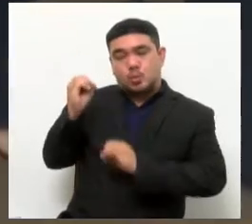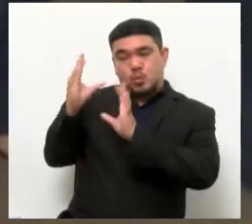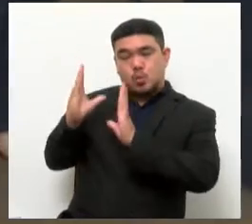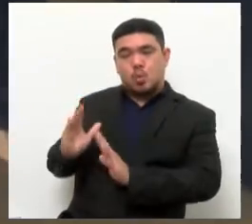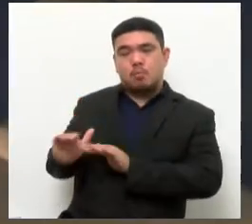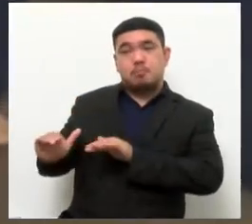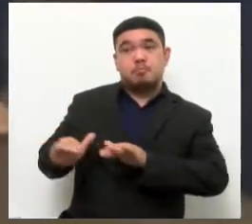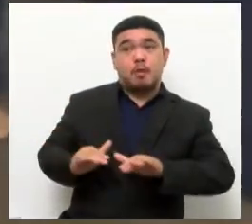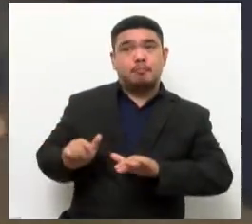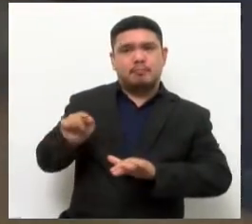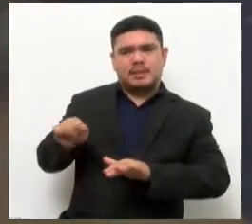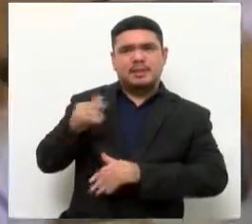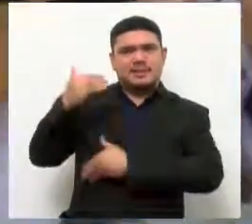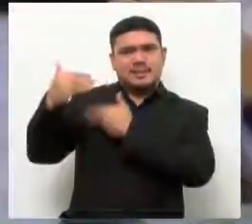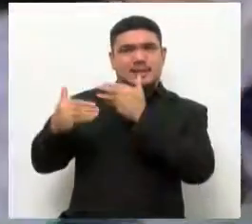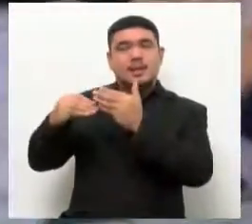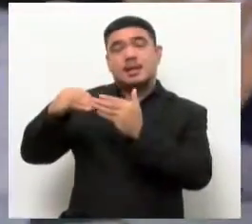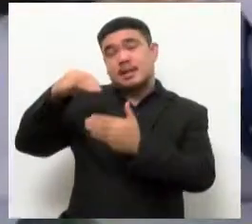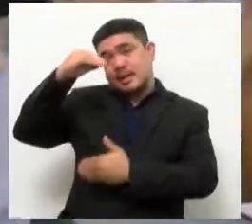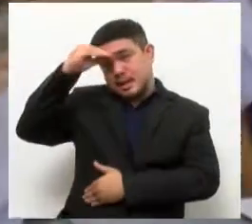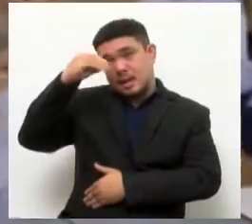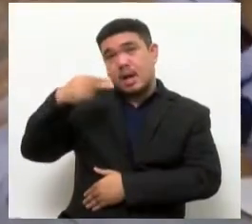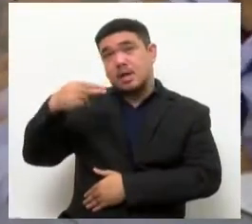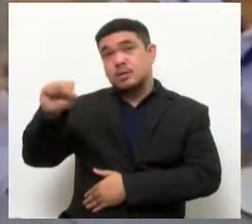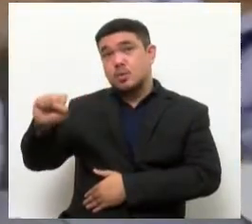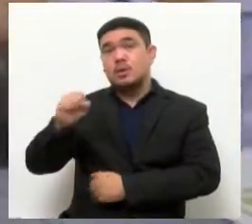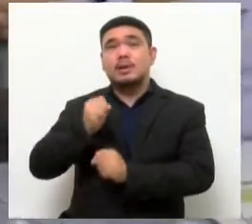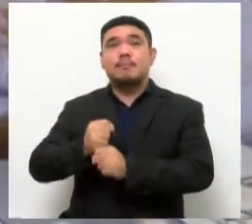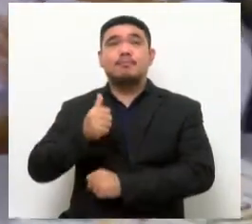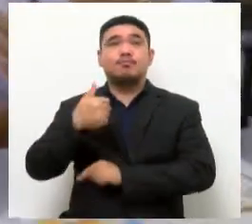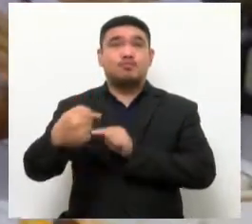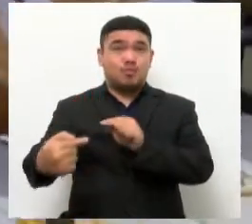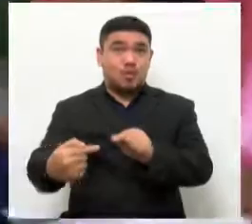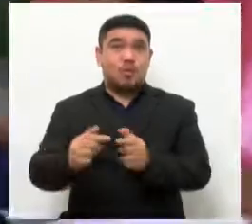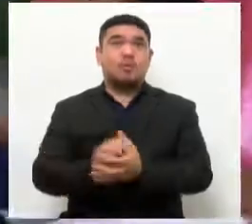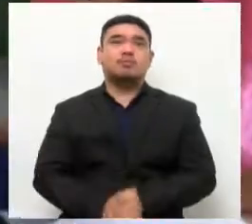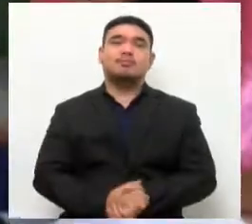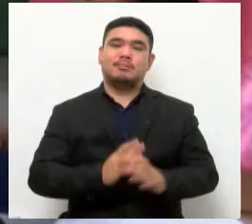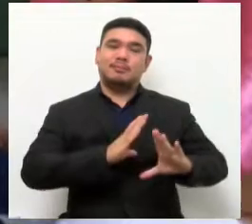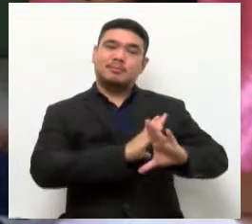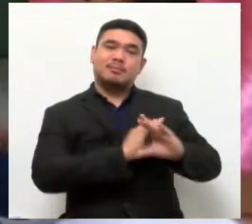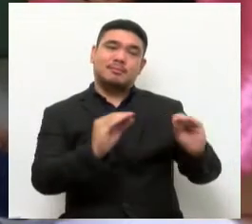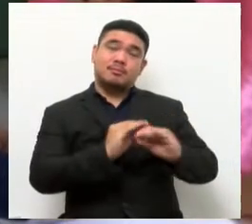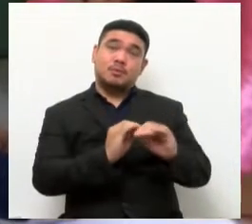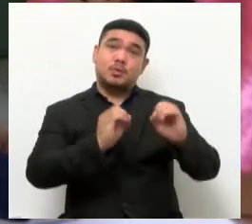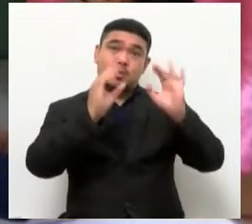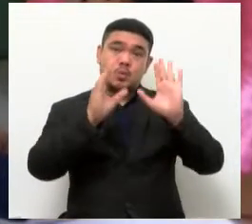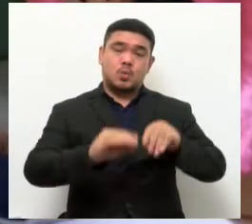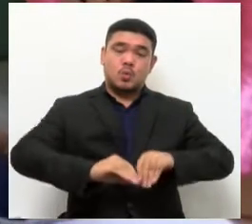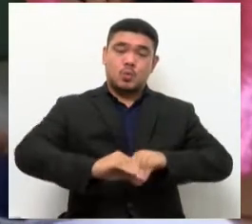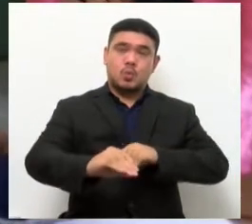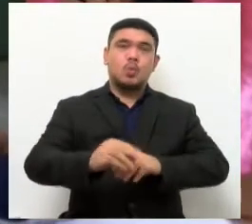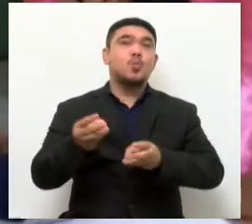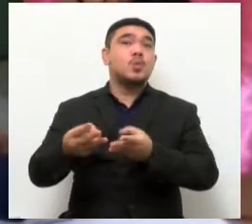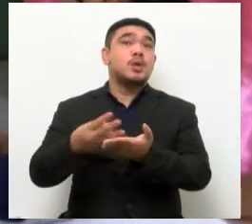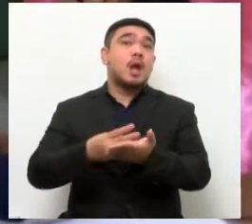ด้านการจัดกิจกรรมการเรียนการสอนในทุกๆวิชาอย่างต่อเนื่องนั้นมีการแลกเปลี่ยนและเรียนรู้ผ่านเครือข่ายวิชาการห